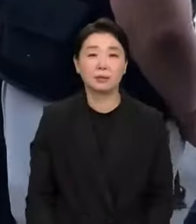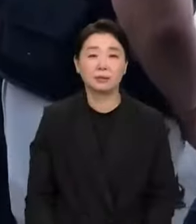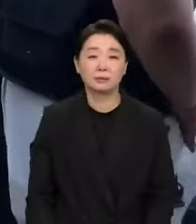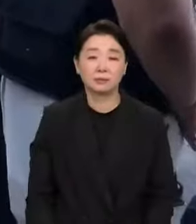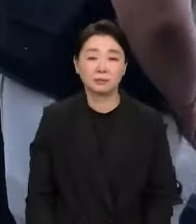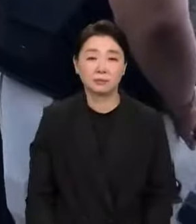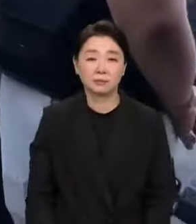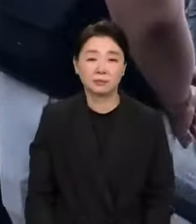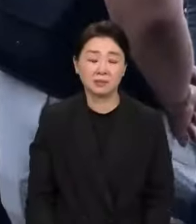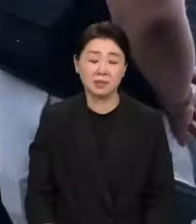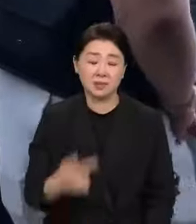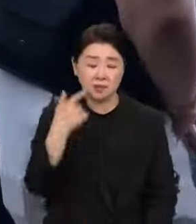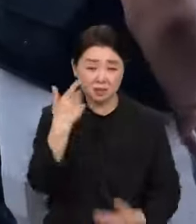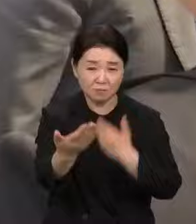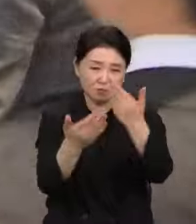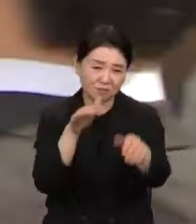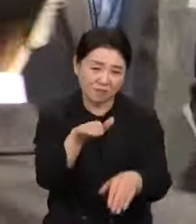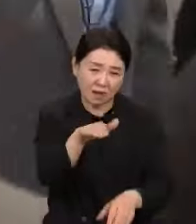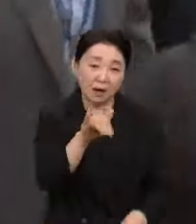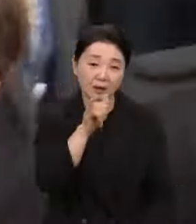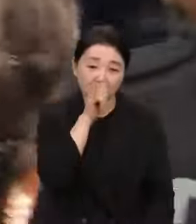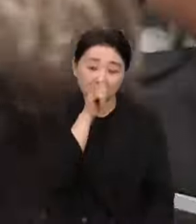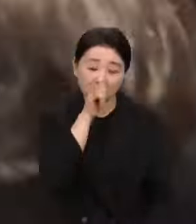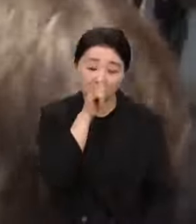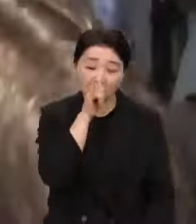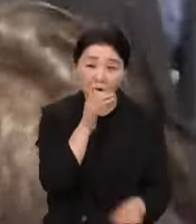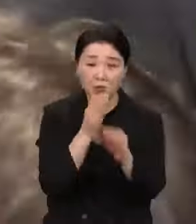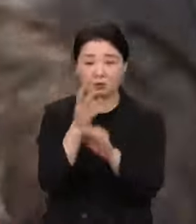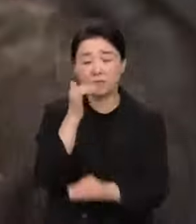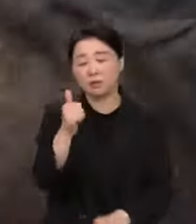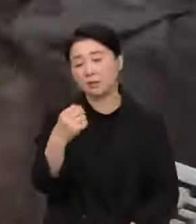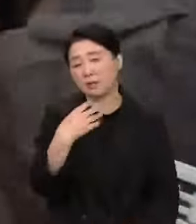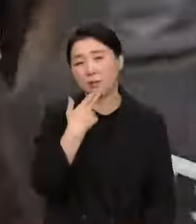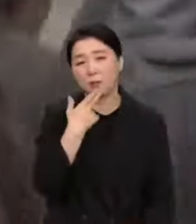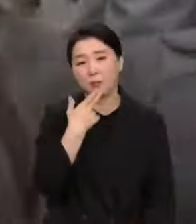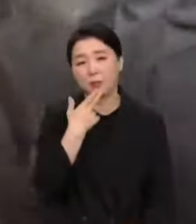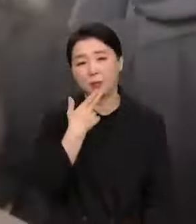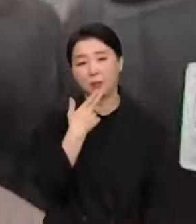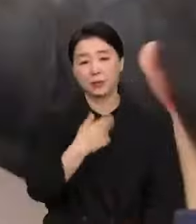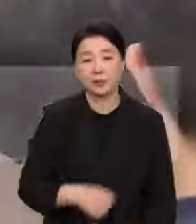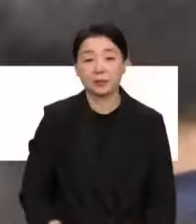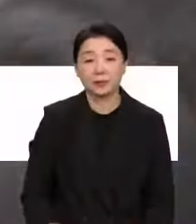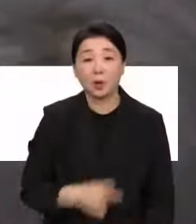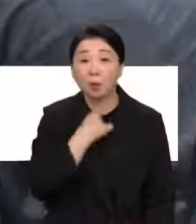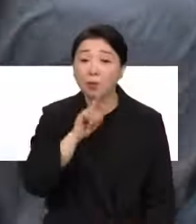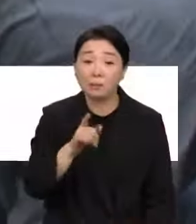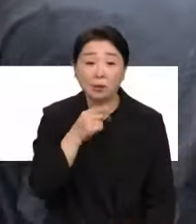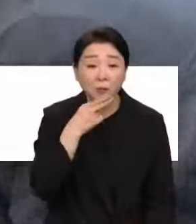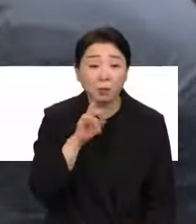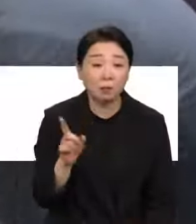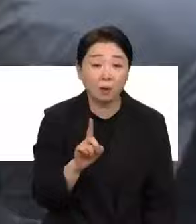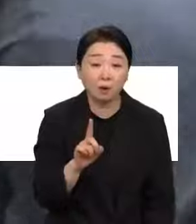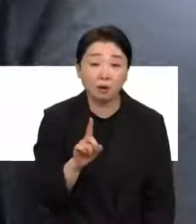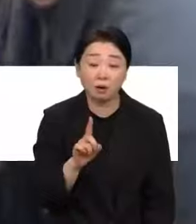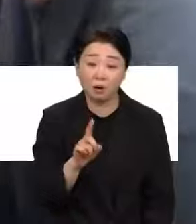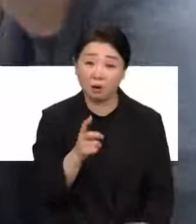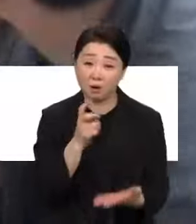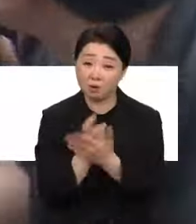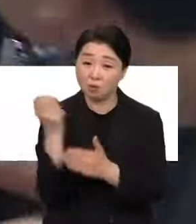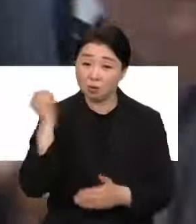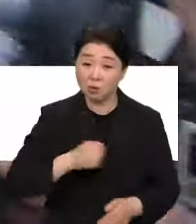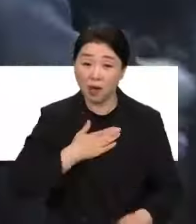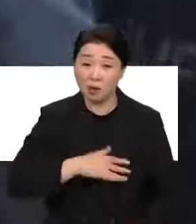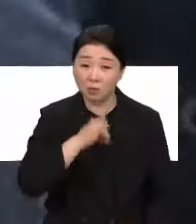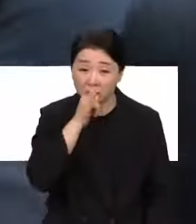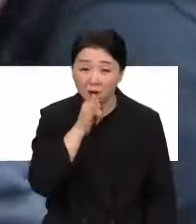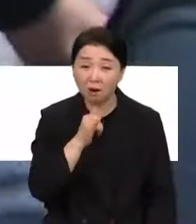취재진 질문이 쏟아졌지만 중대장 강모 대위는 답하지 않았습니다. 훈련병에게 하고 싶은 말 없으십니까? 규정 위반된 사실 알고